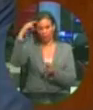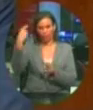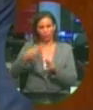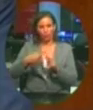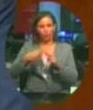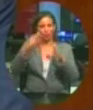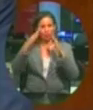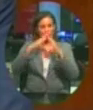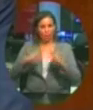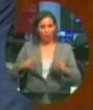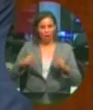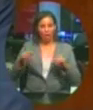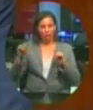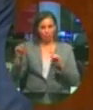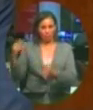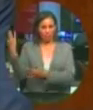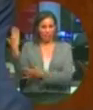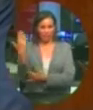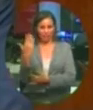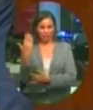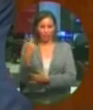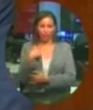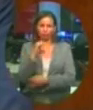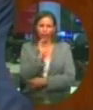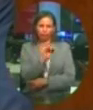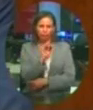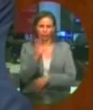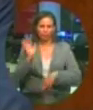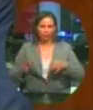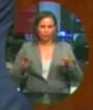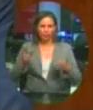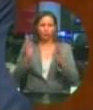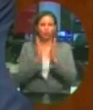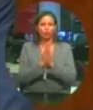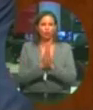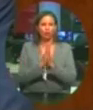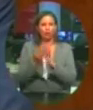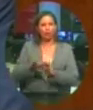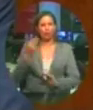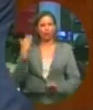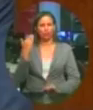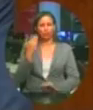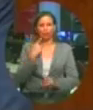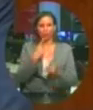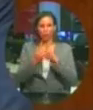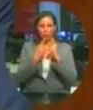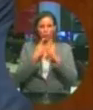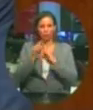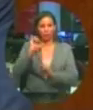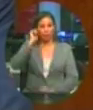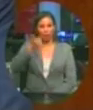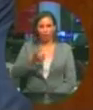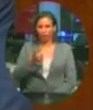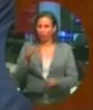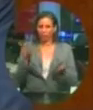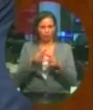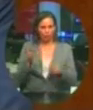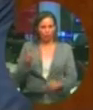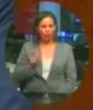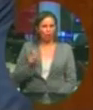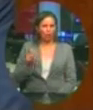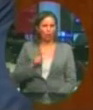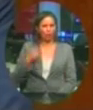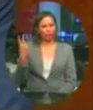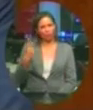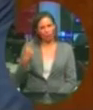סאקר, אני פניתי לבית המשפט בבקשה להקדים את הדיון למחר. אין טעם לחכות עוד יומיים,